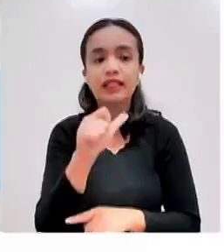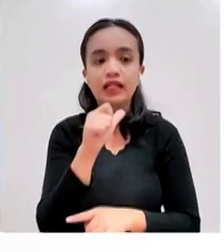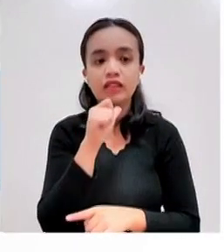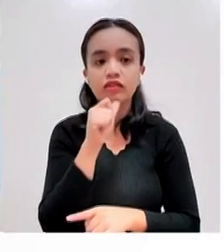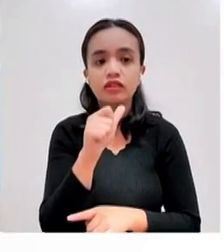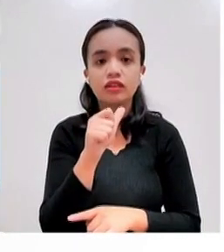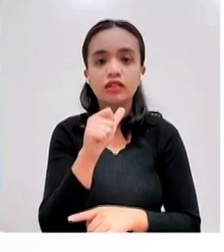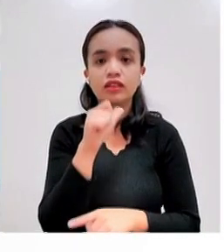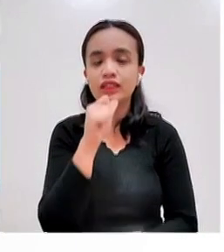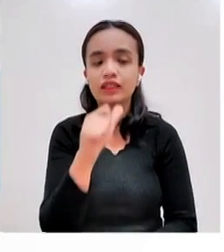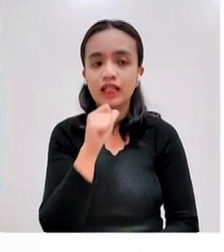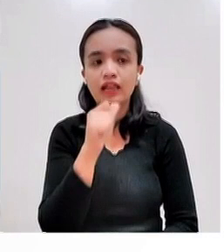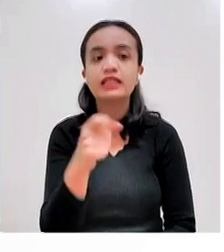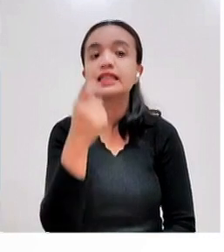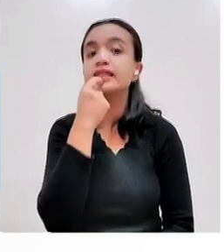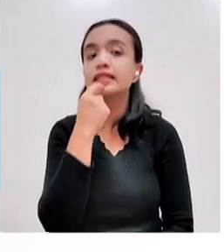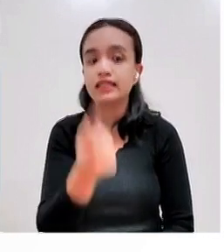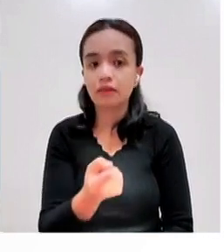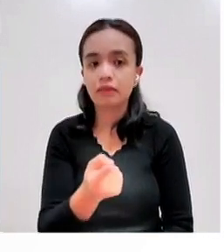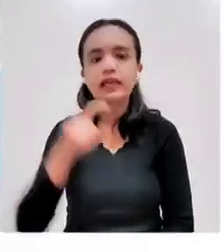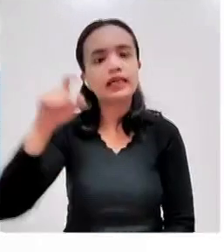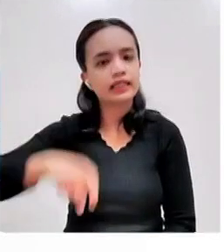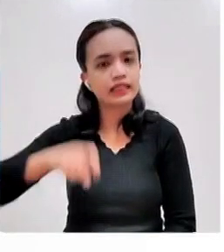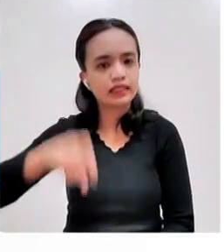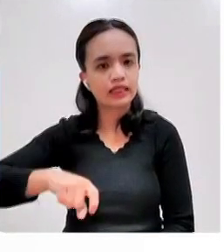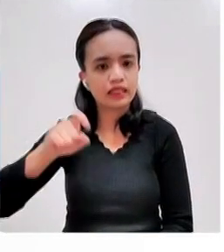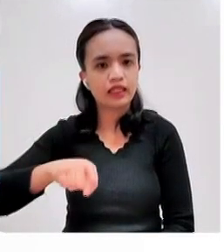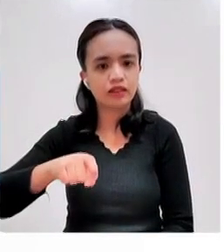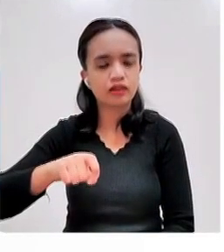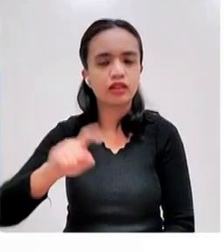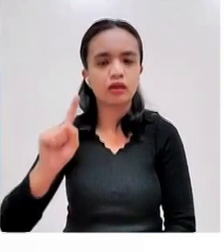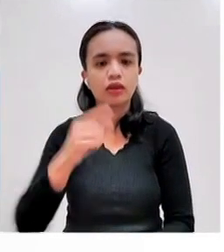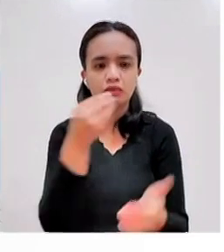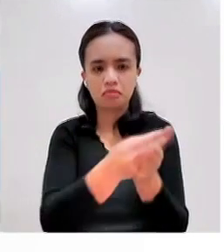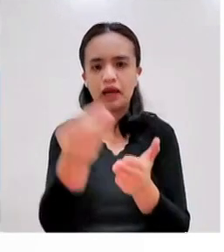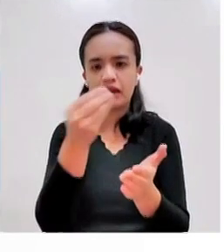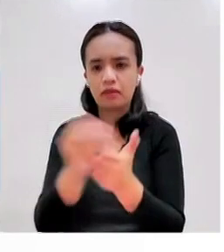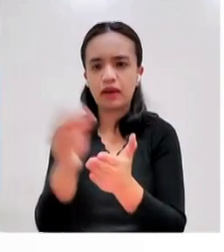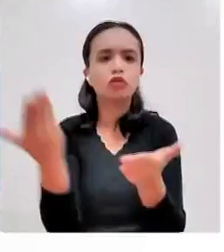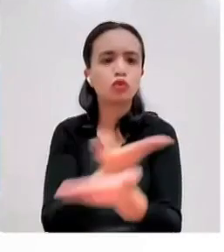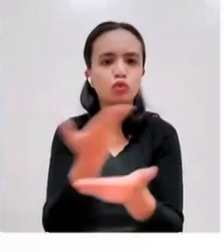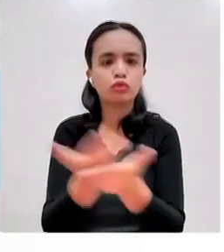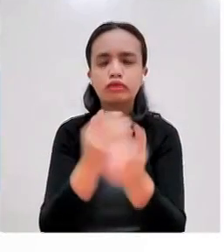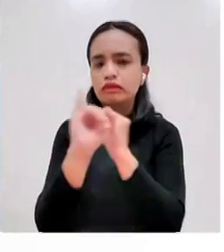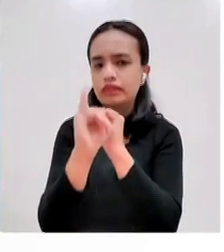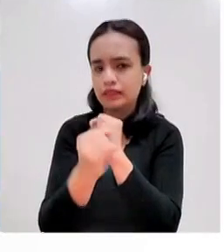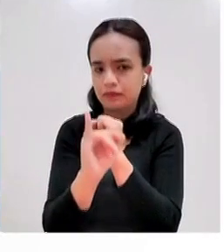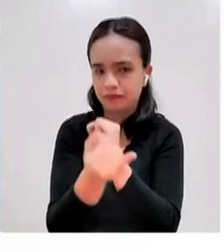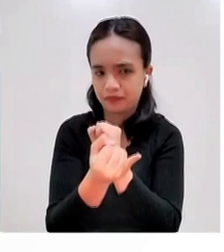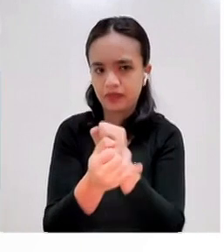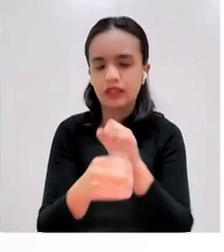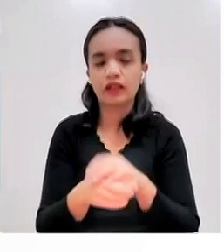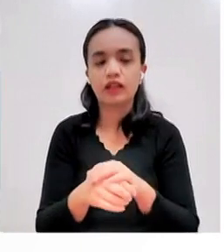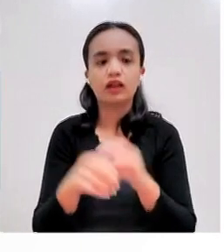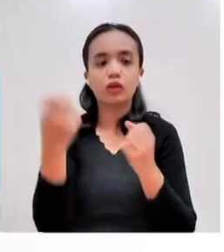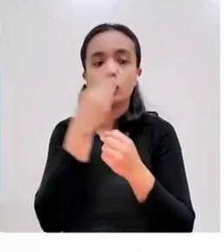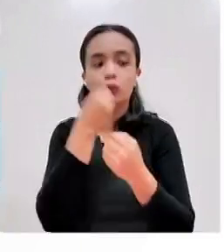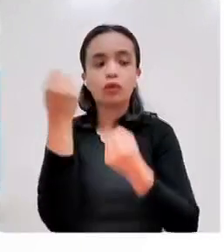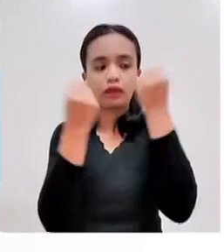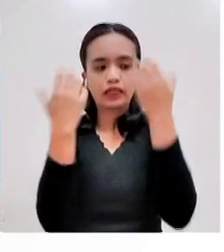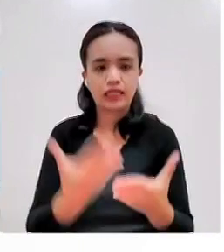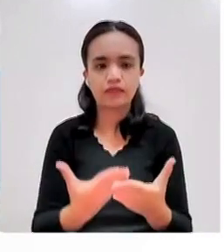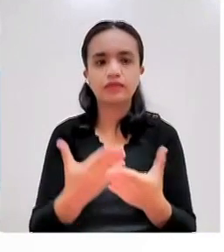sinasabi na kailangan na pong bumili ng bagong jeepney ng ating mga drivers at operators. Hindi pa